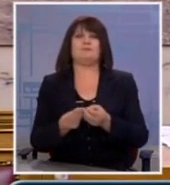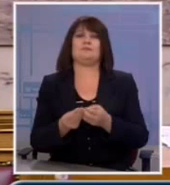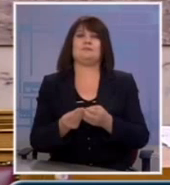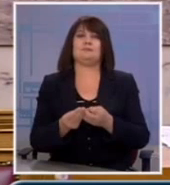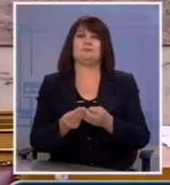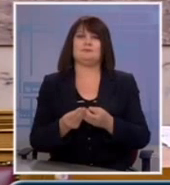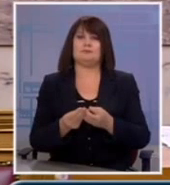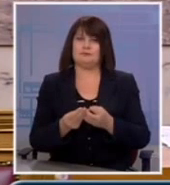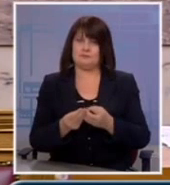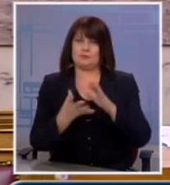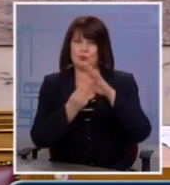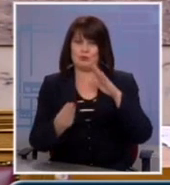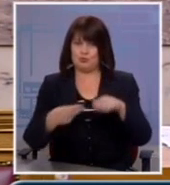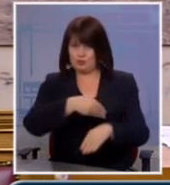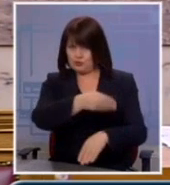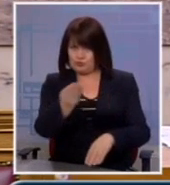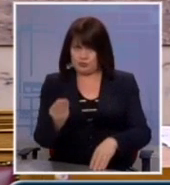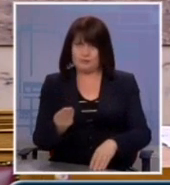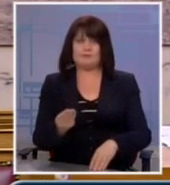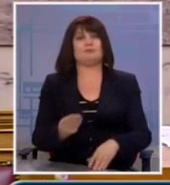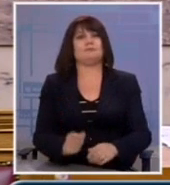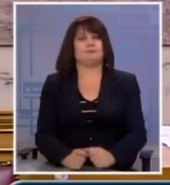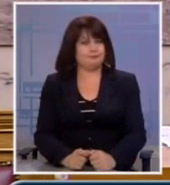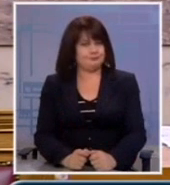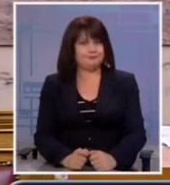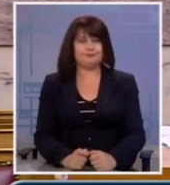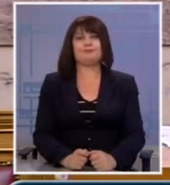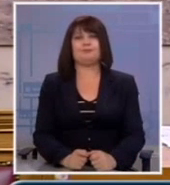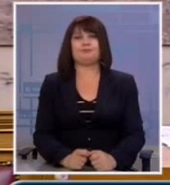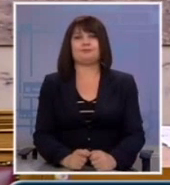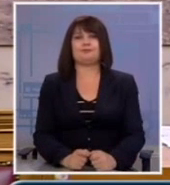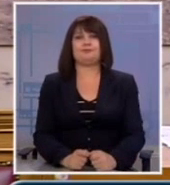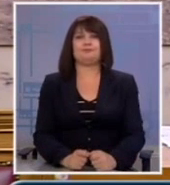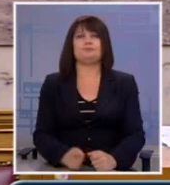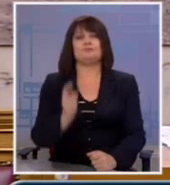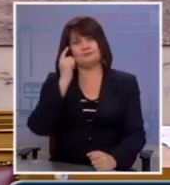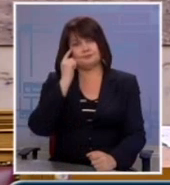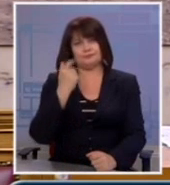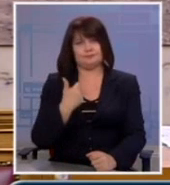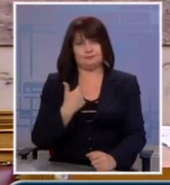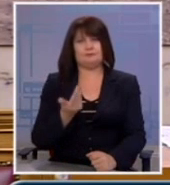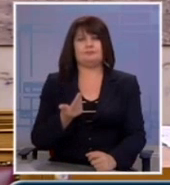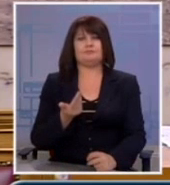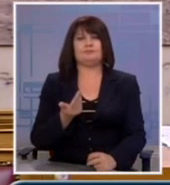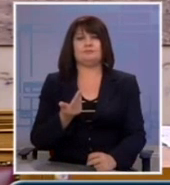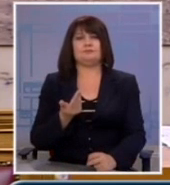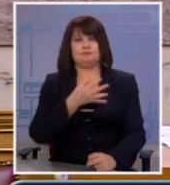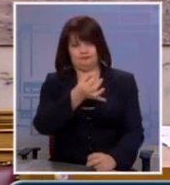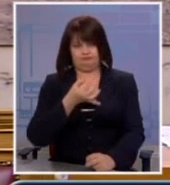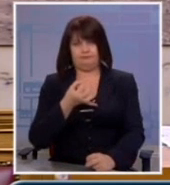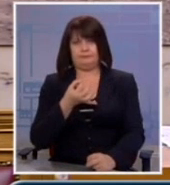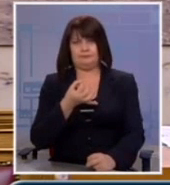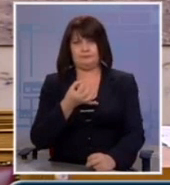να αναπαραχθούν και να διανεμηθούν. Αντιλαμβάνομαι από την δήλωσή